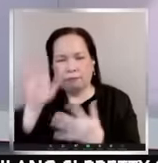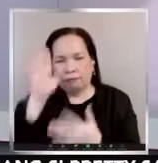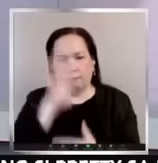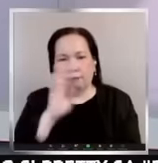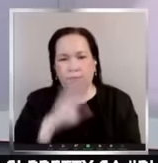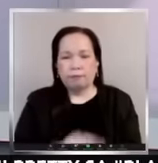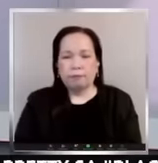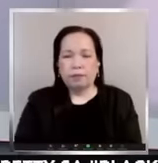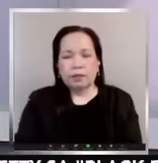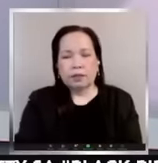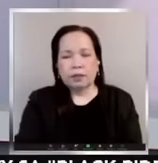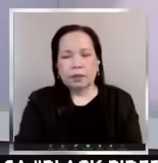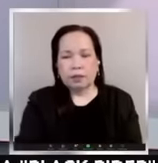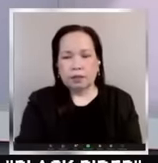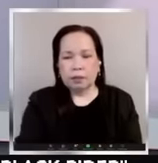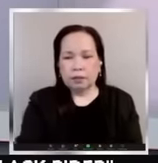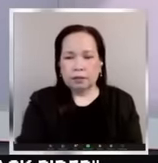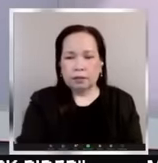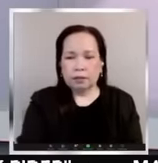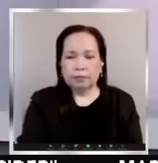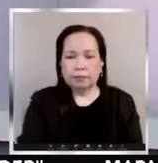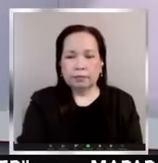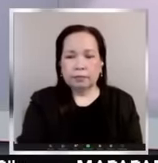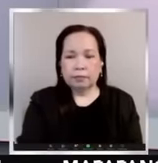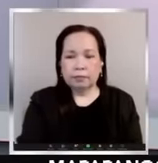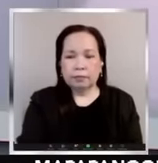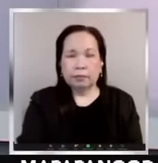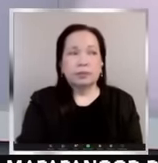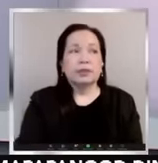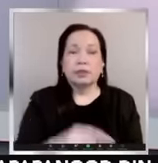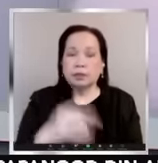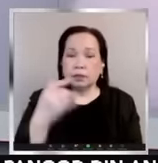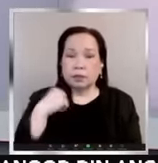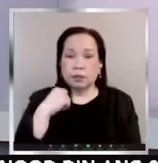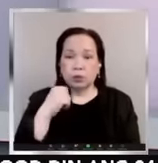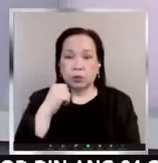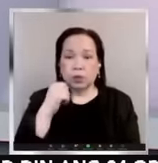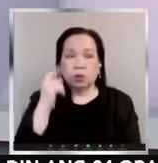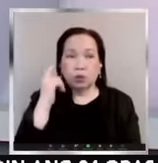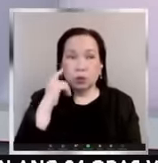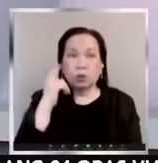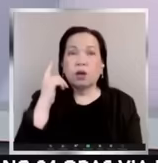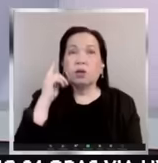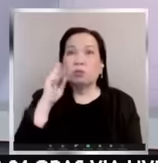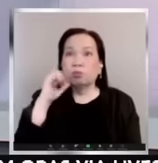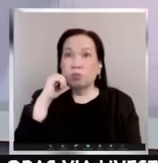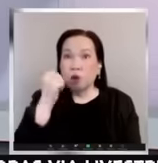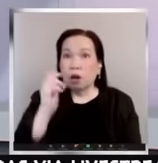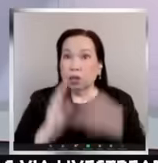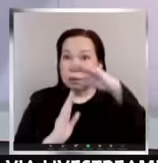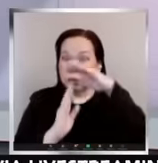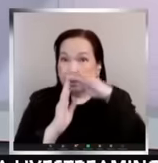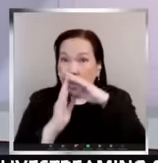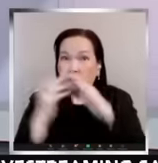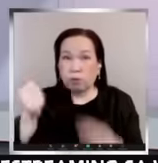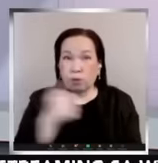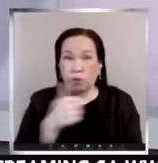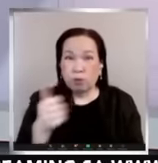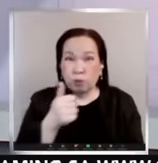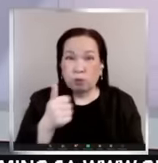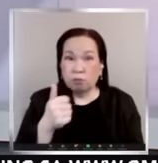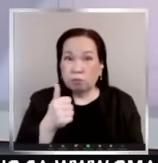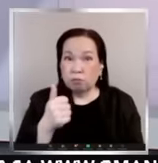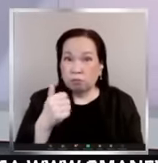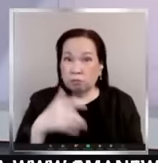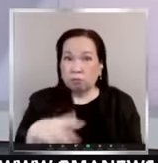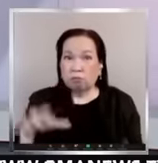Imbis na hanggang bukas lang, magiging hanggang Biyernes ang kalbaryo ng mga commuter dahil sa tigil pasada. Ang strike kasi